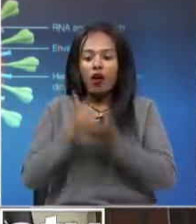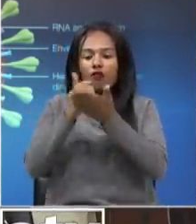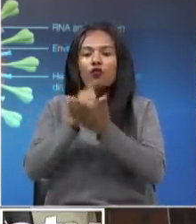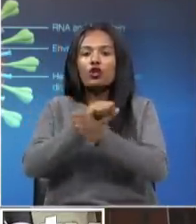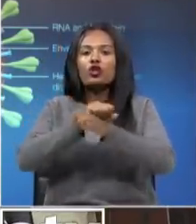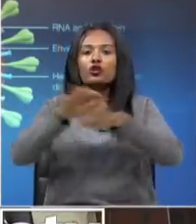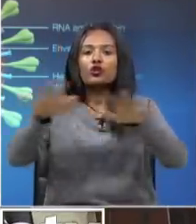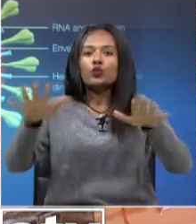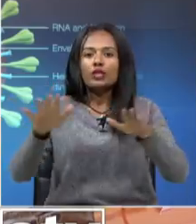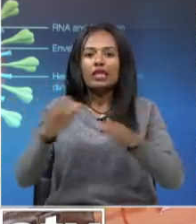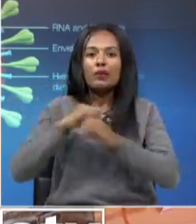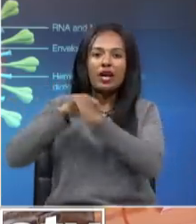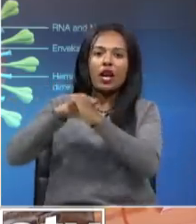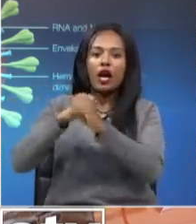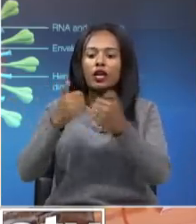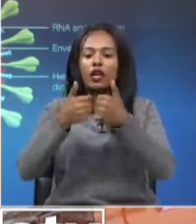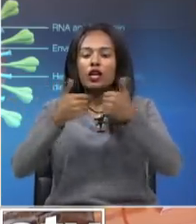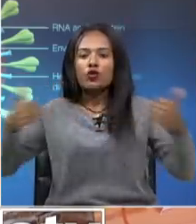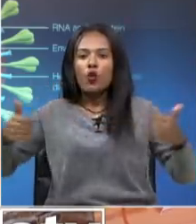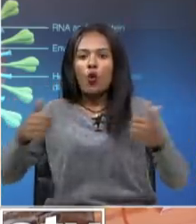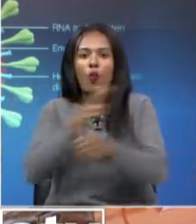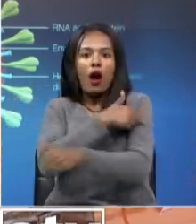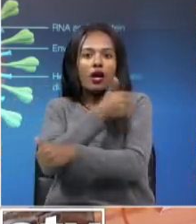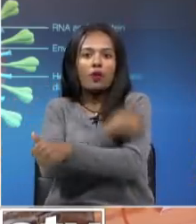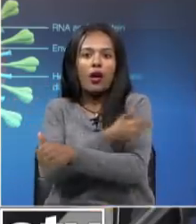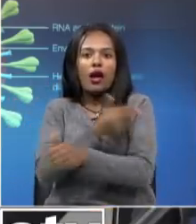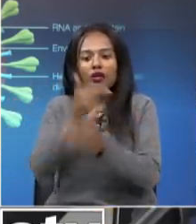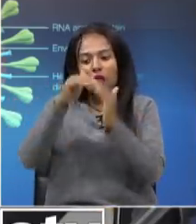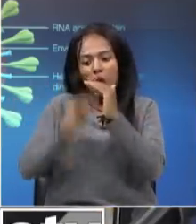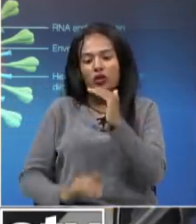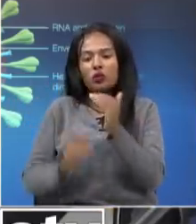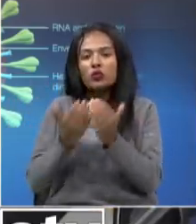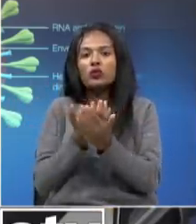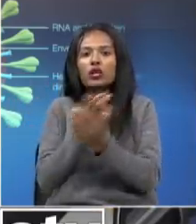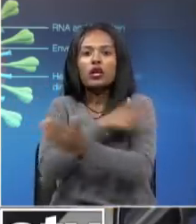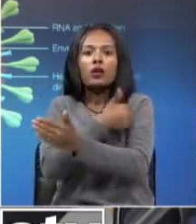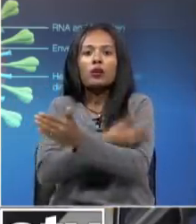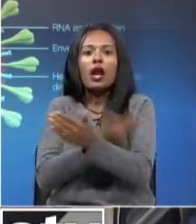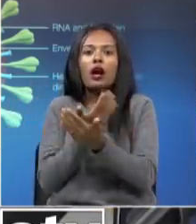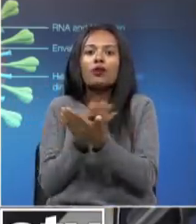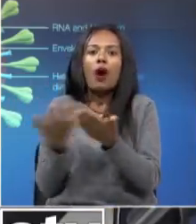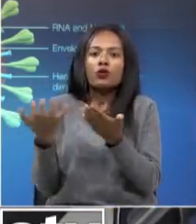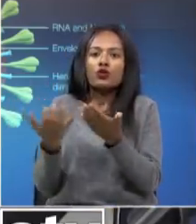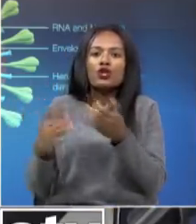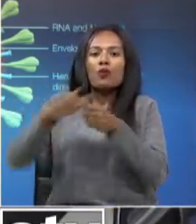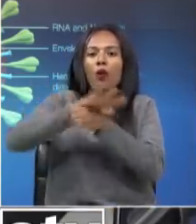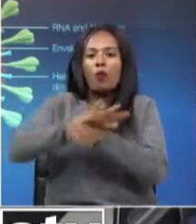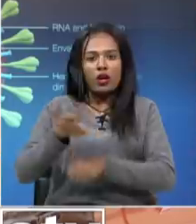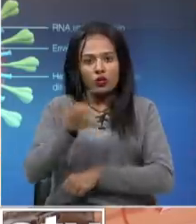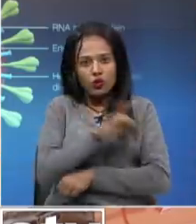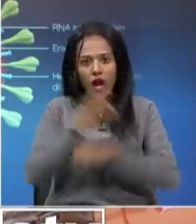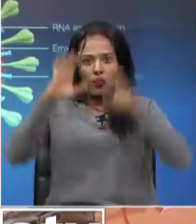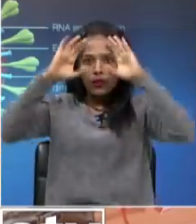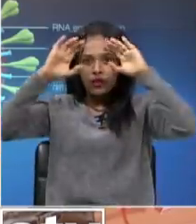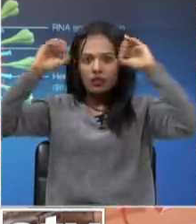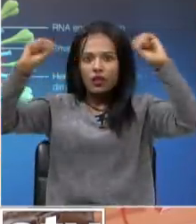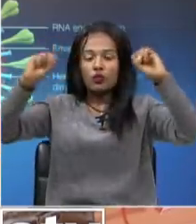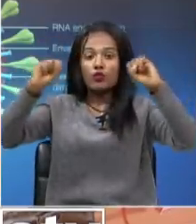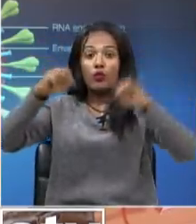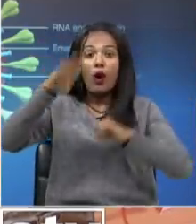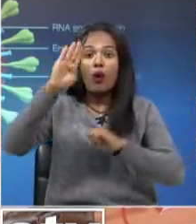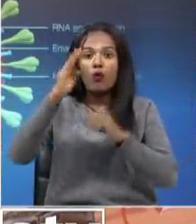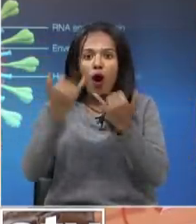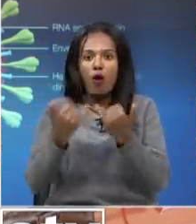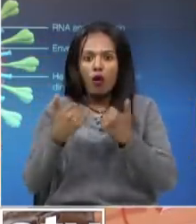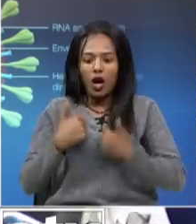ለመከላከል ዘጋጁት የለይቶ ማከሚያ ማዕከሎች የተጓደሉ የሕክምና ግብዓቶችን ለማሟላት የሚውል ነው። ፕሬዚዳንቱ ባንኩ አሁን ካደረገው